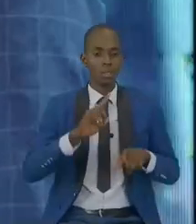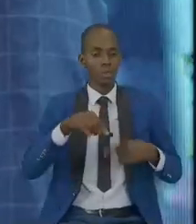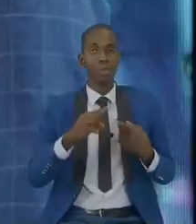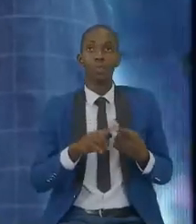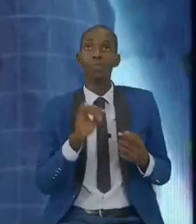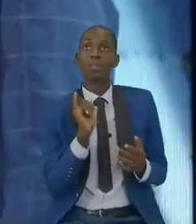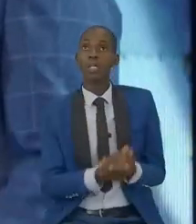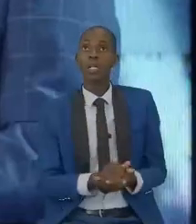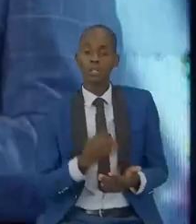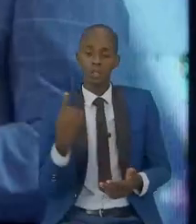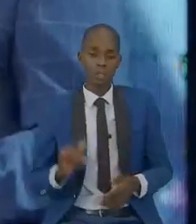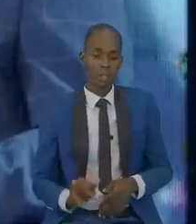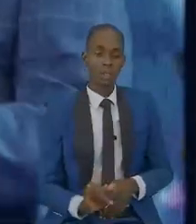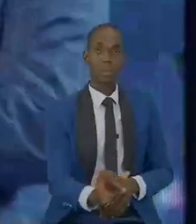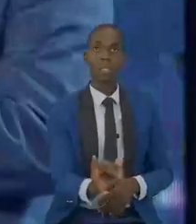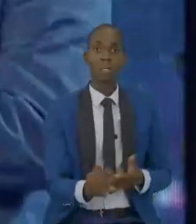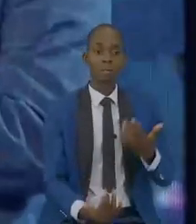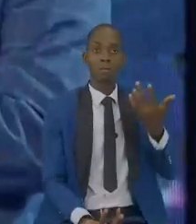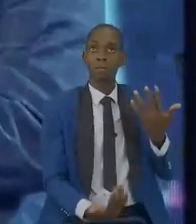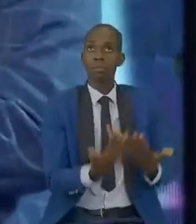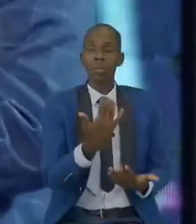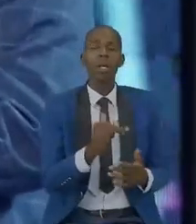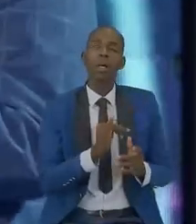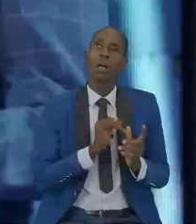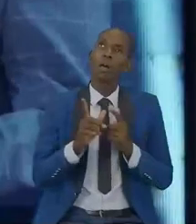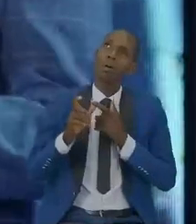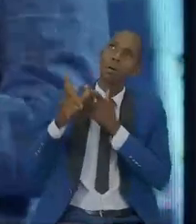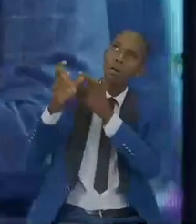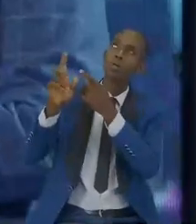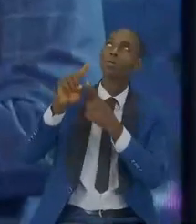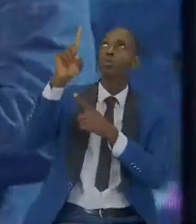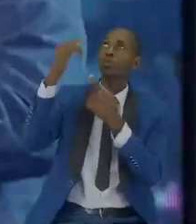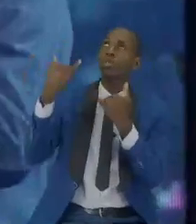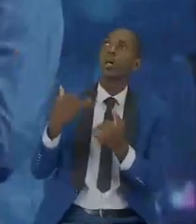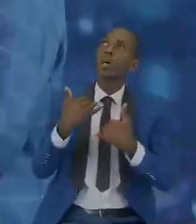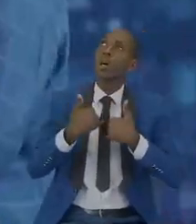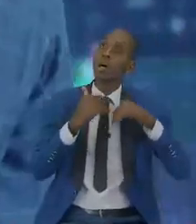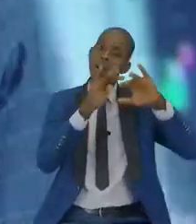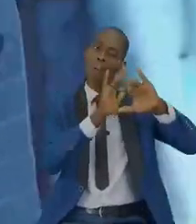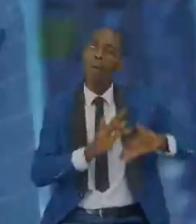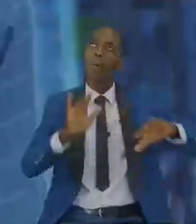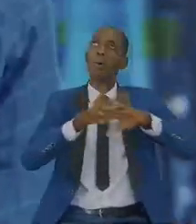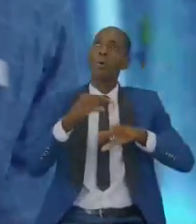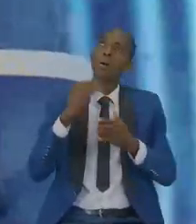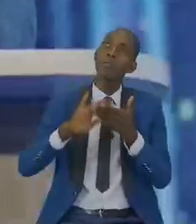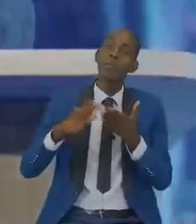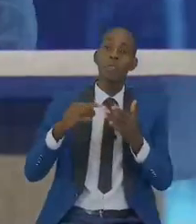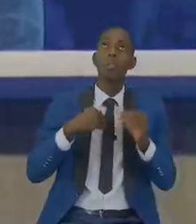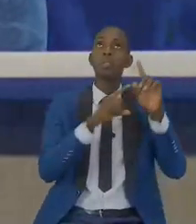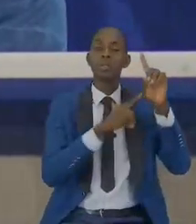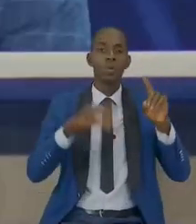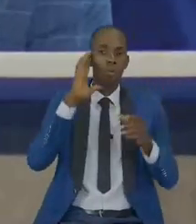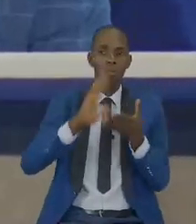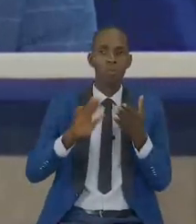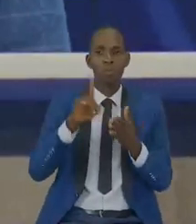pas mourir dans mes péchés et aller à la fournaise éternelle. Je viens à toi maintenant, aie pitié